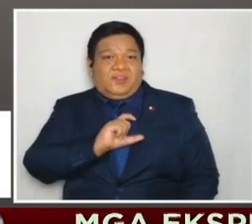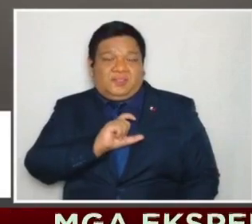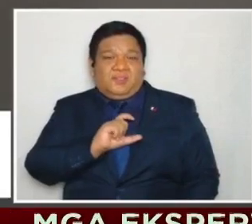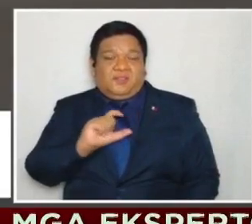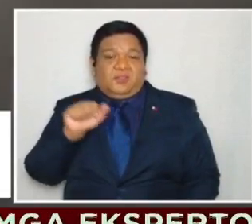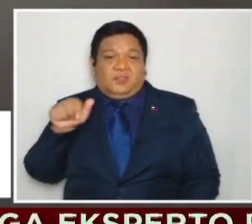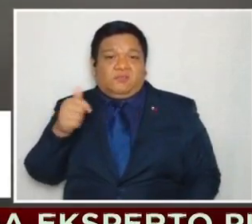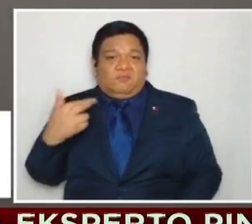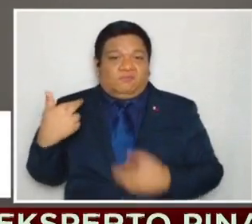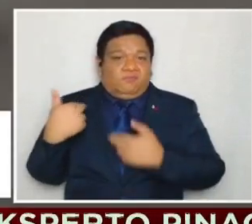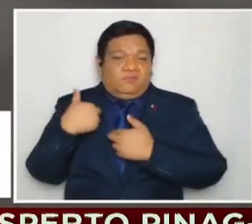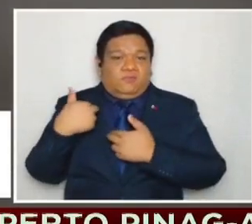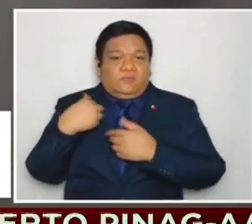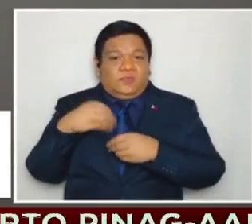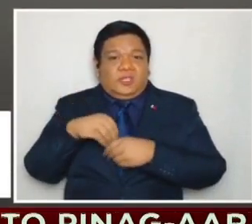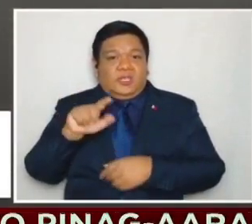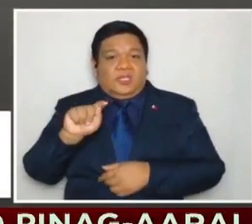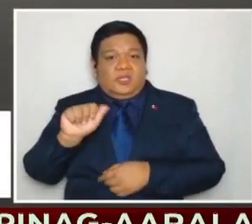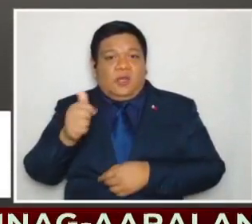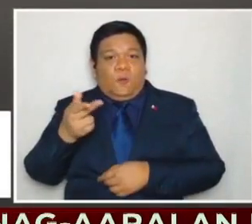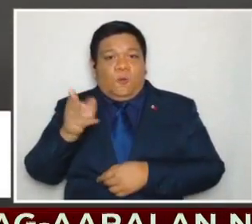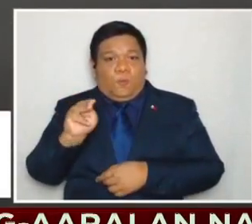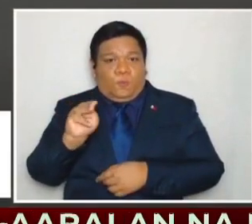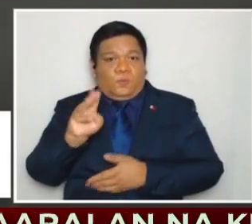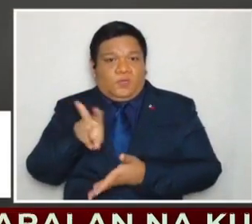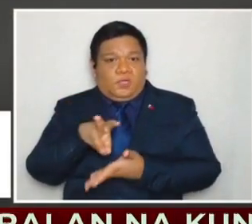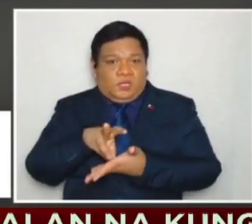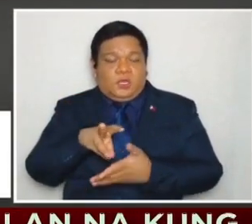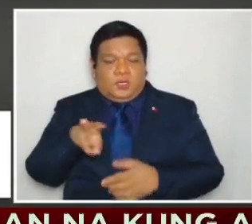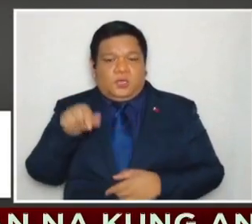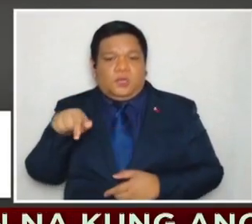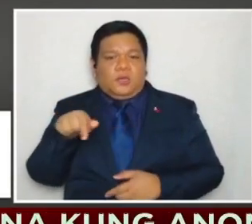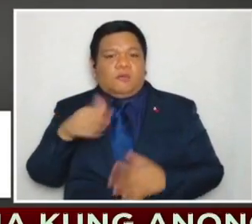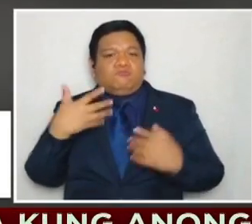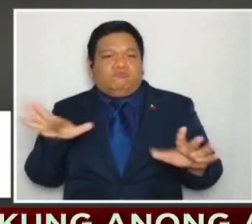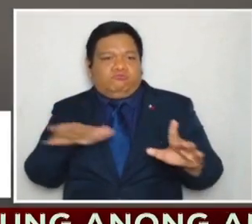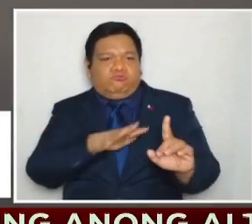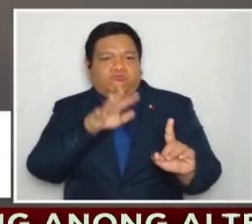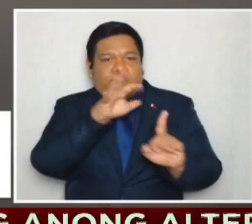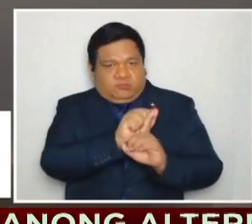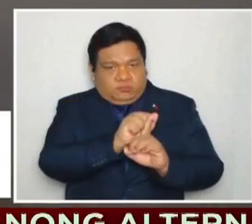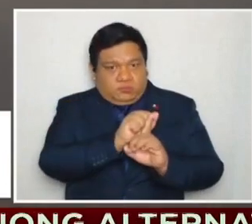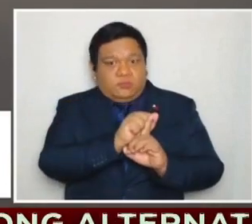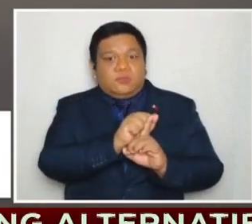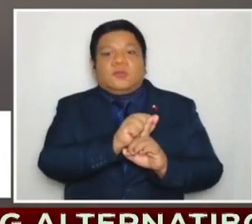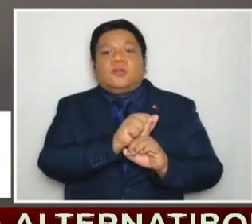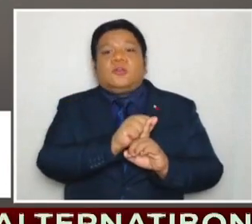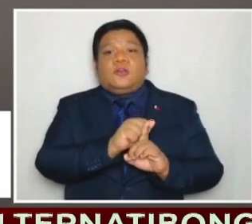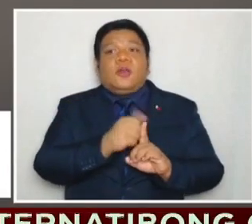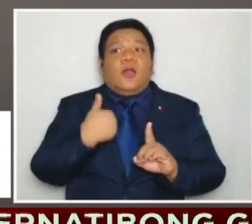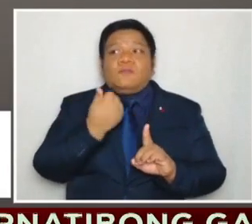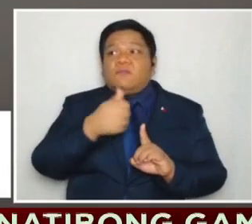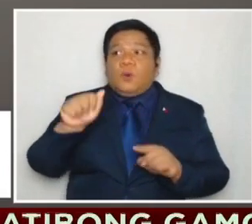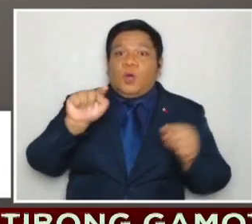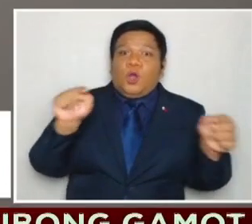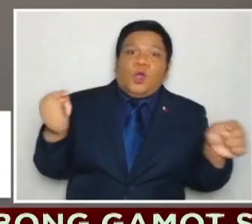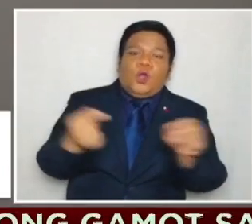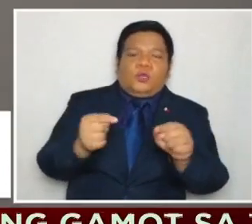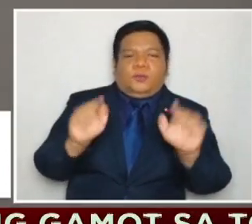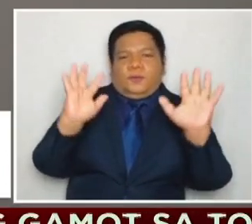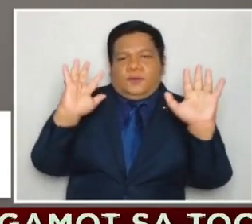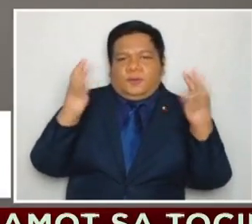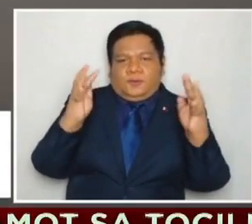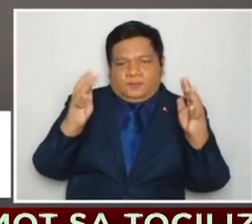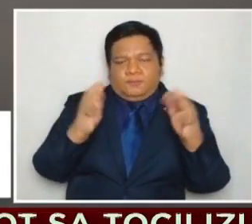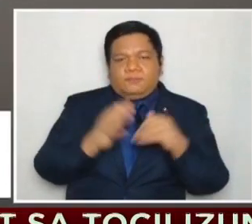Chief ng Tagum City Police, nahuli din nila ang suspect at wala namang naitalang sugatan sa insidente.